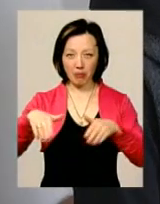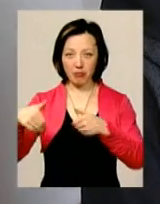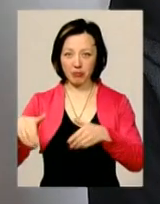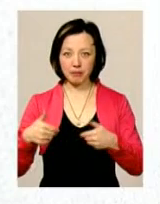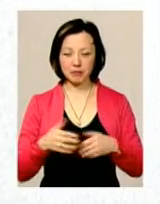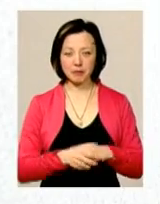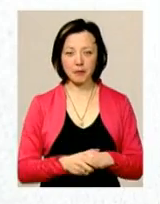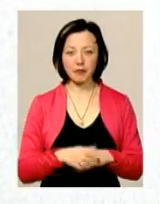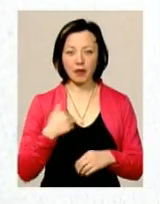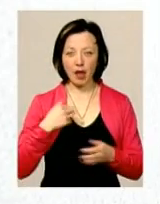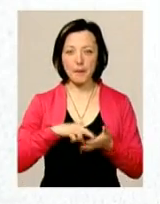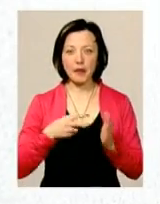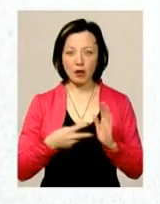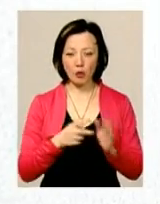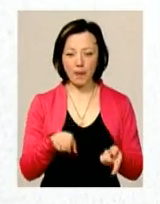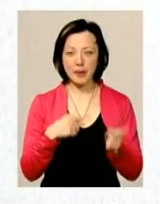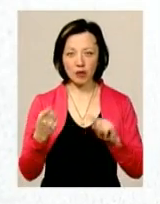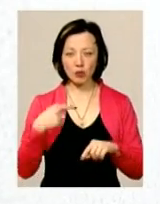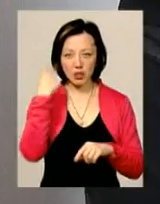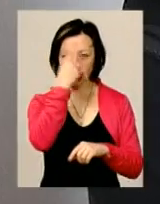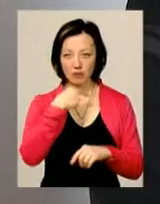просто вісить. Я планую переходити на